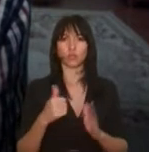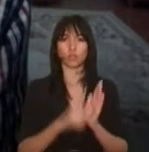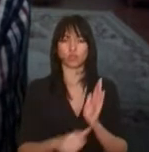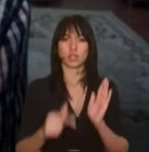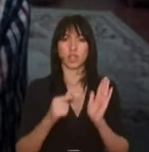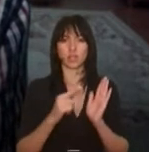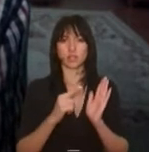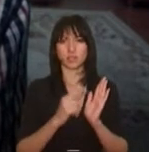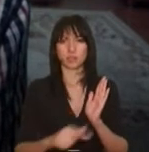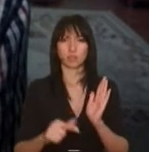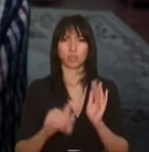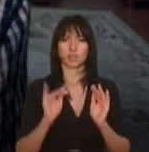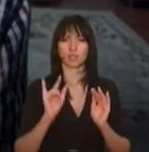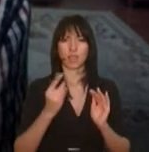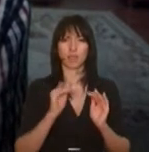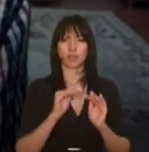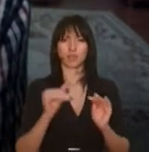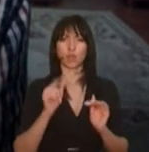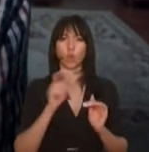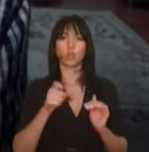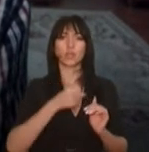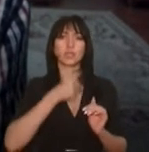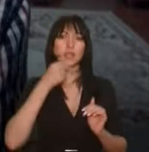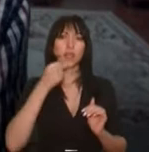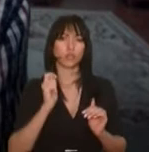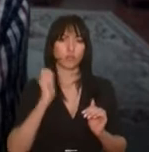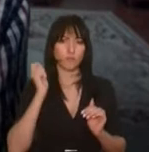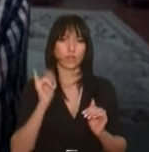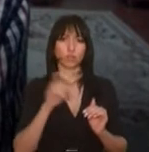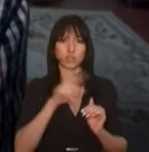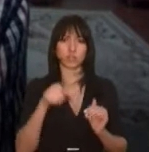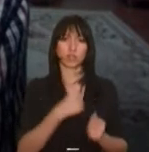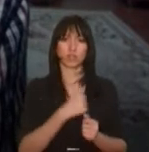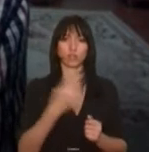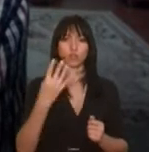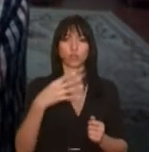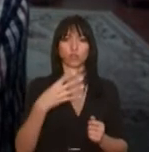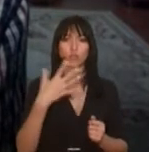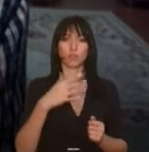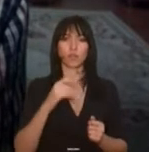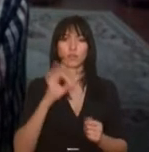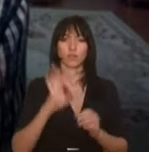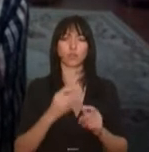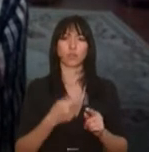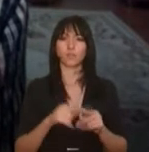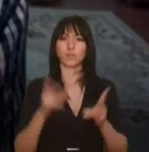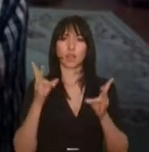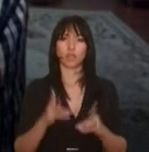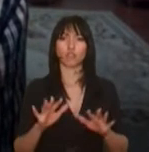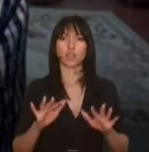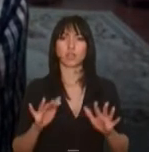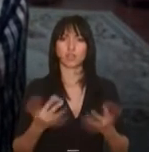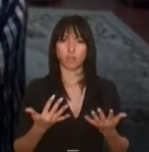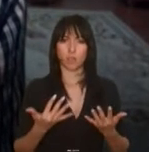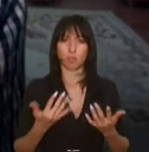60-70 дітей старшого віку, і із них, на жаль, 40-45% це є нещасні випадки. Це є утоплення, це